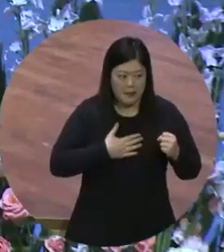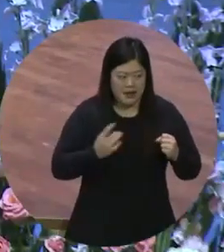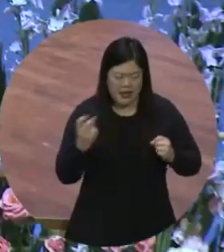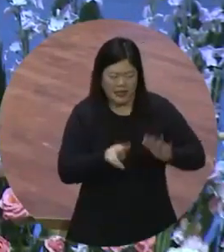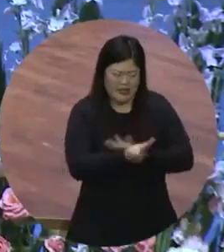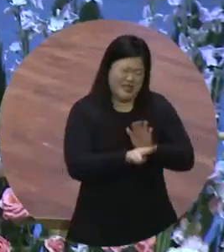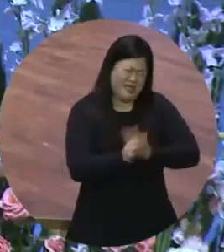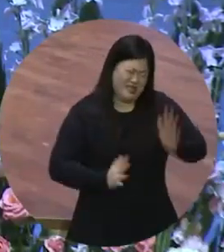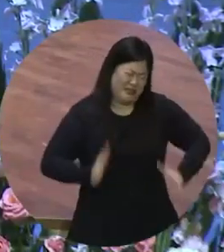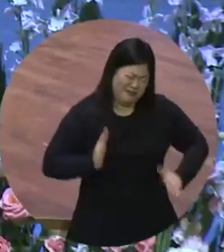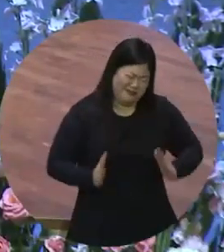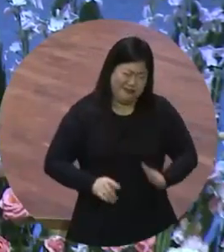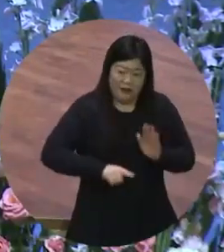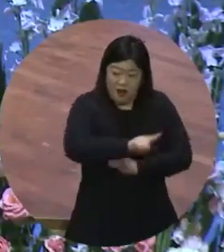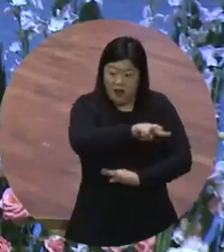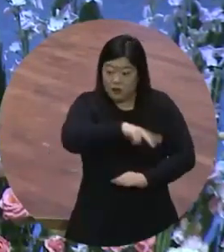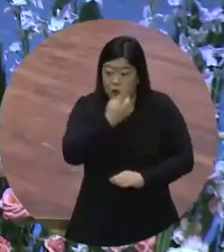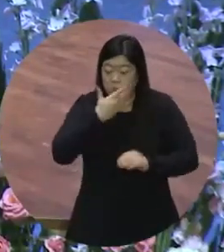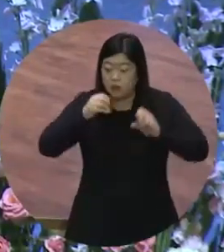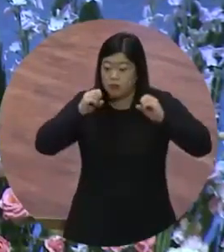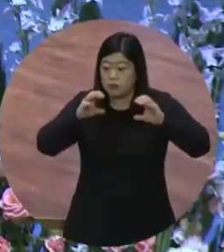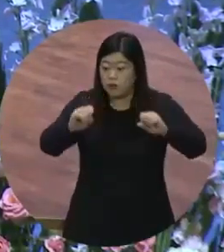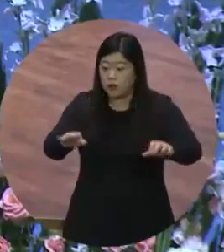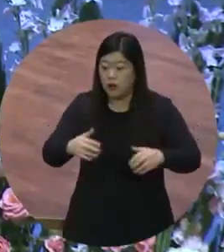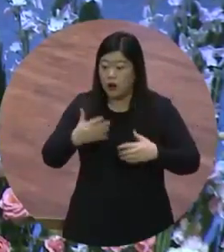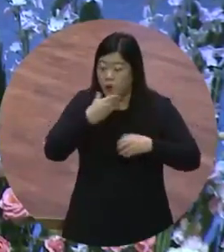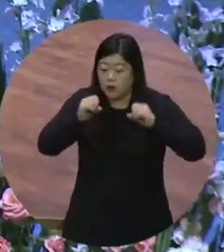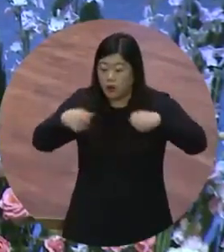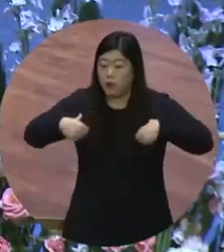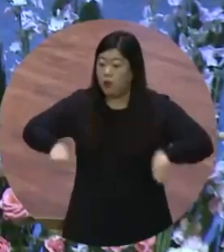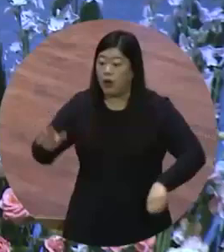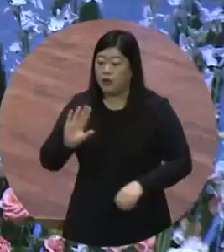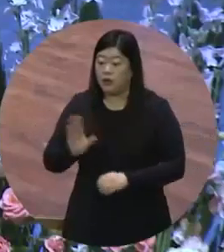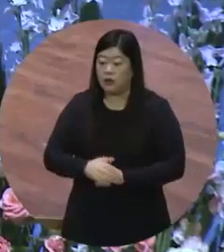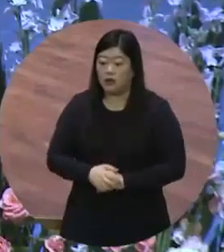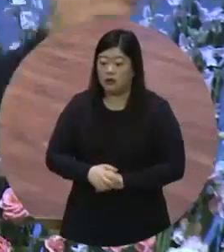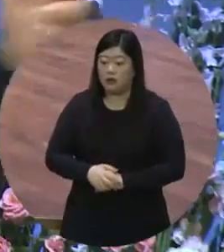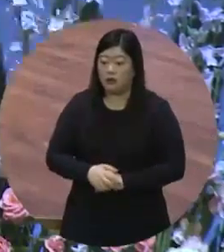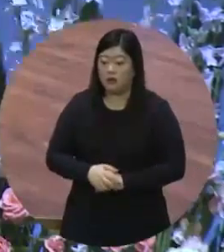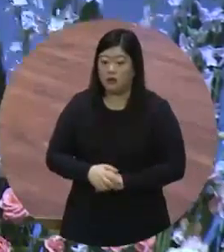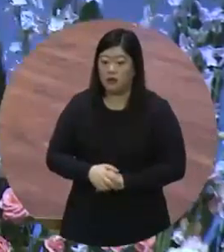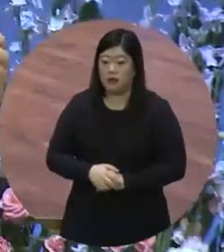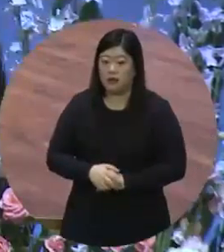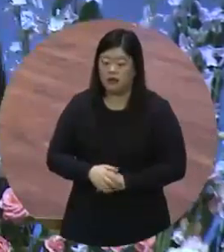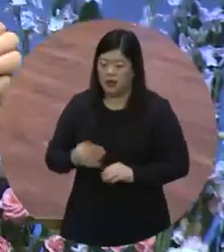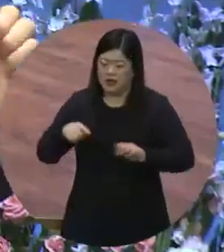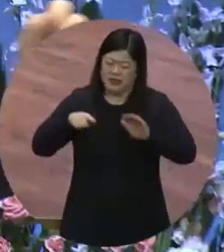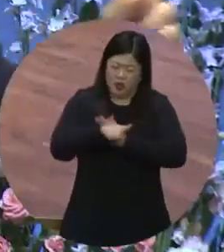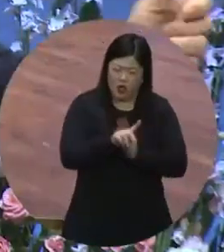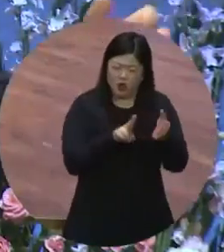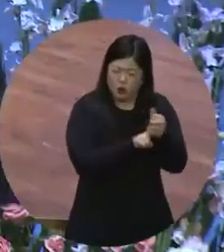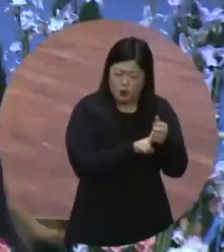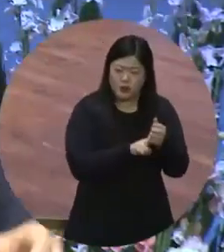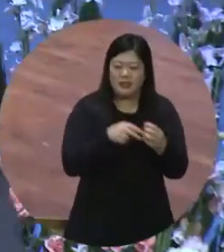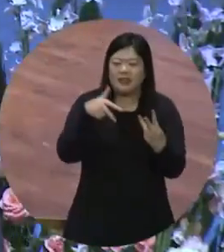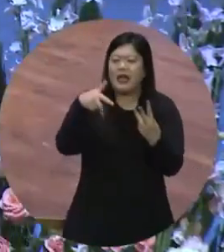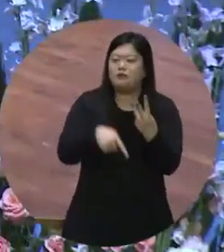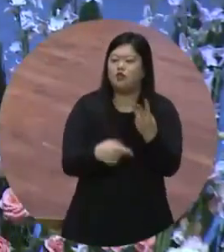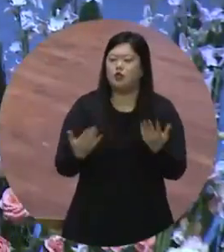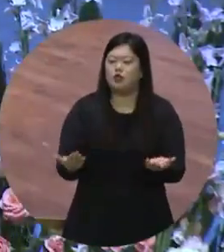씨앗을 뿌려가면서 뭐요? 지속할 제자였어요. 3주 만에 지속할 제자였고 또 떠나고 또 떠나고. 왜 저들이 잡으러